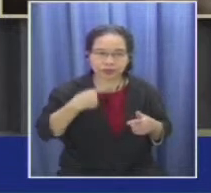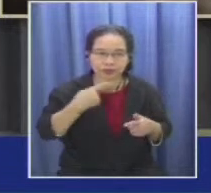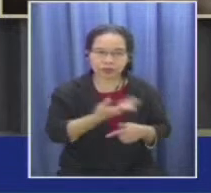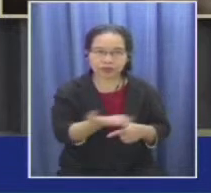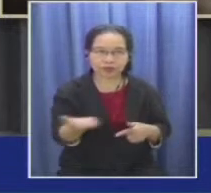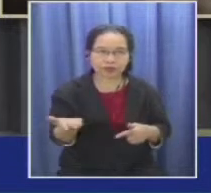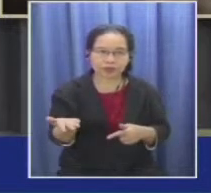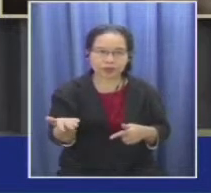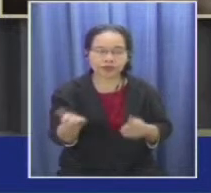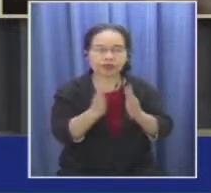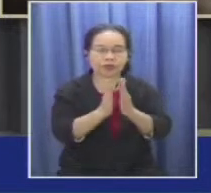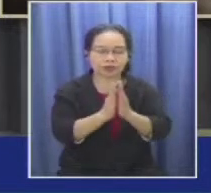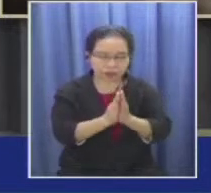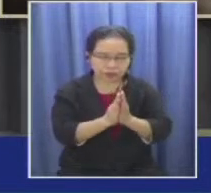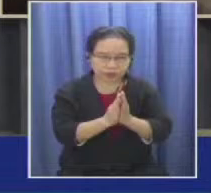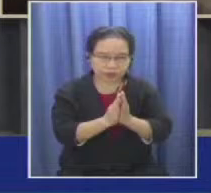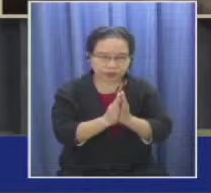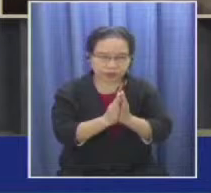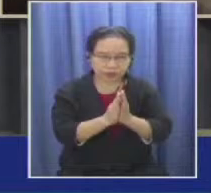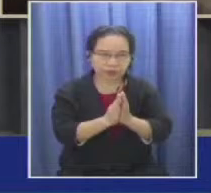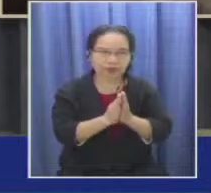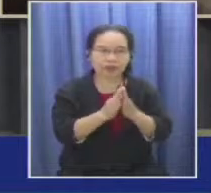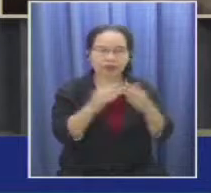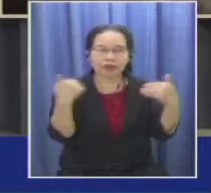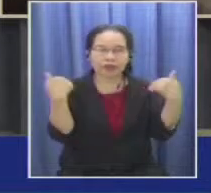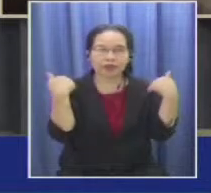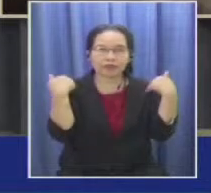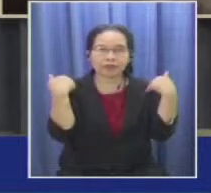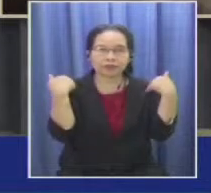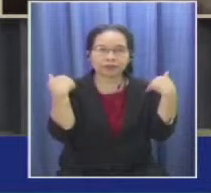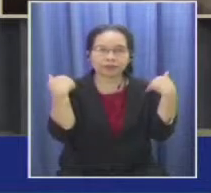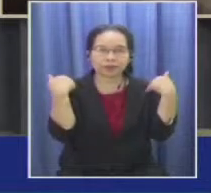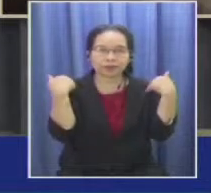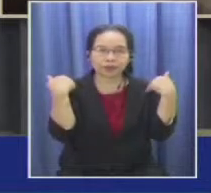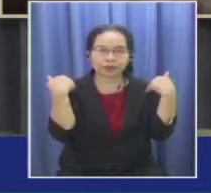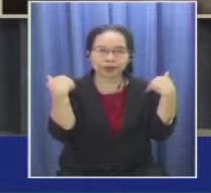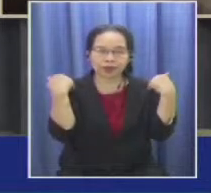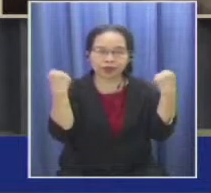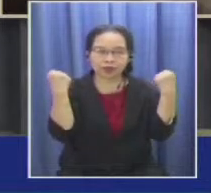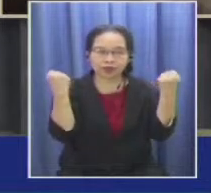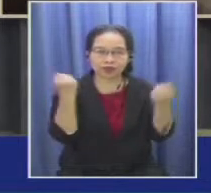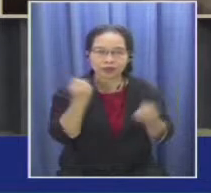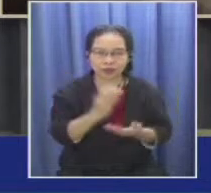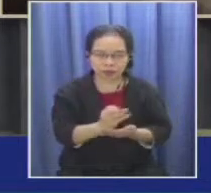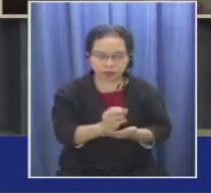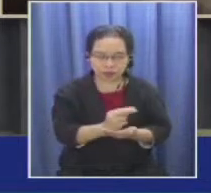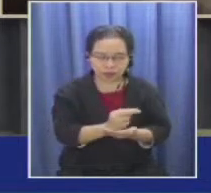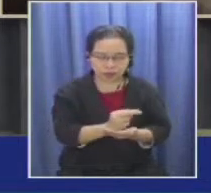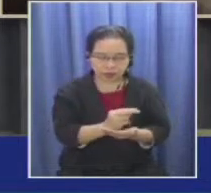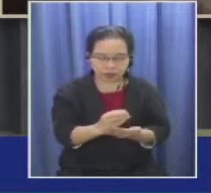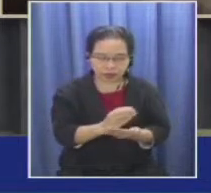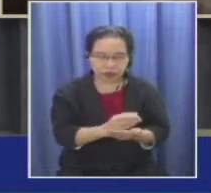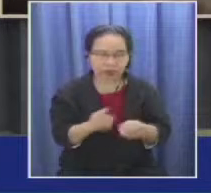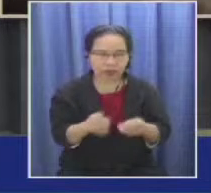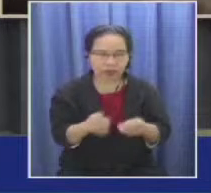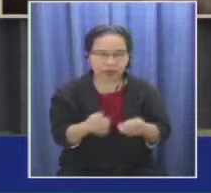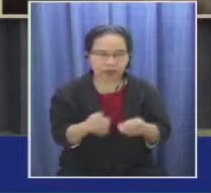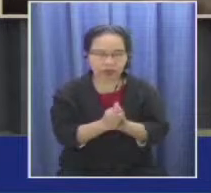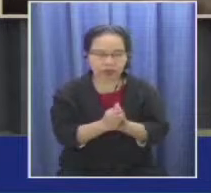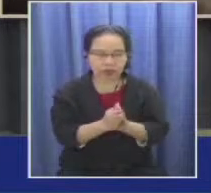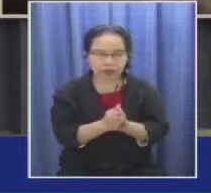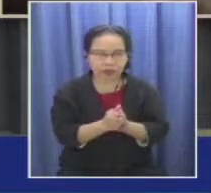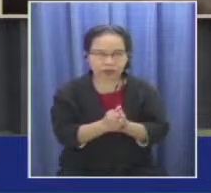empire wa mobo ne ye enumere adoma shawoma kisani ya wobato nansesem aye